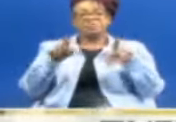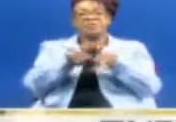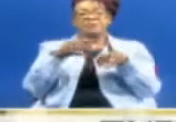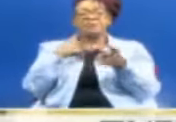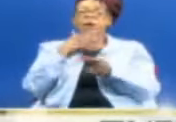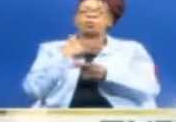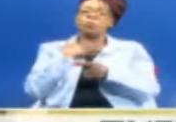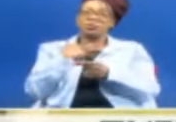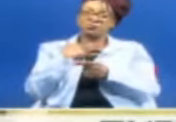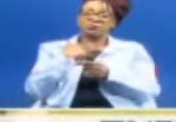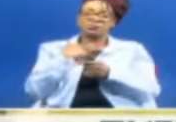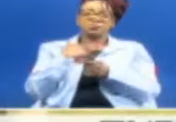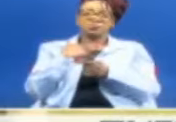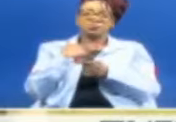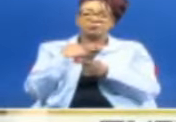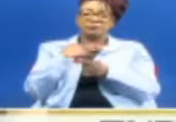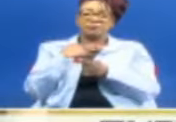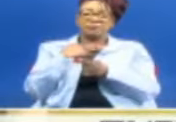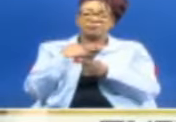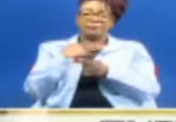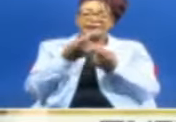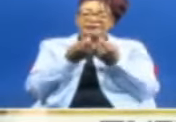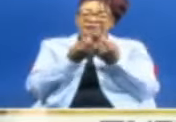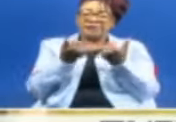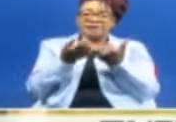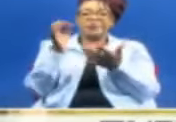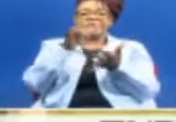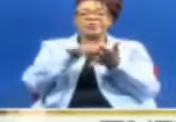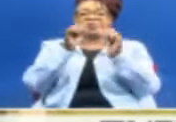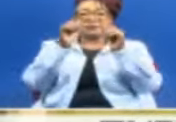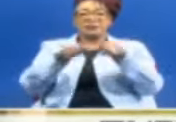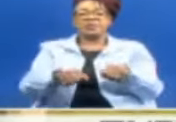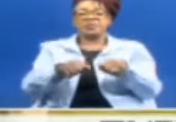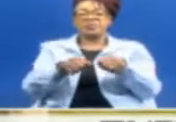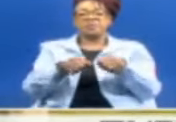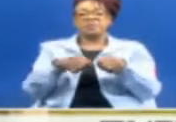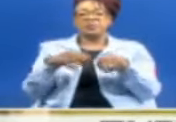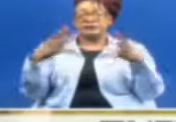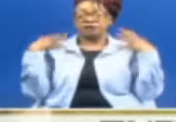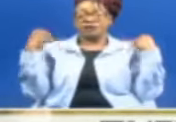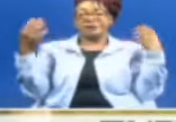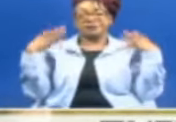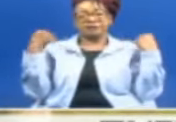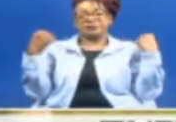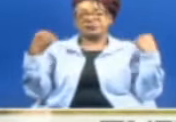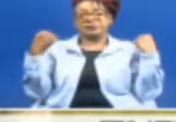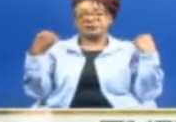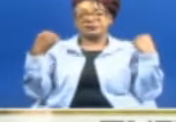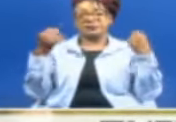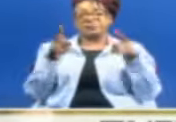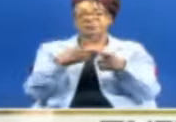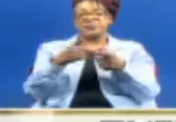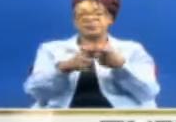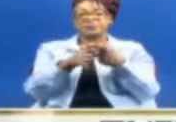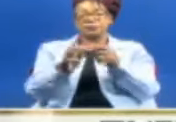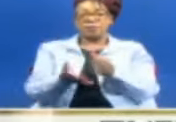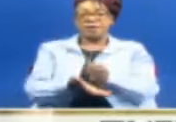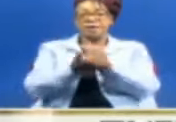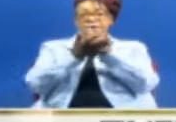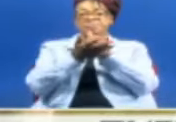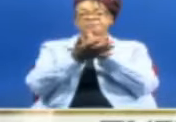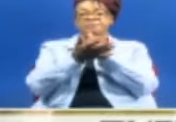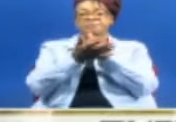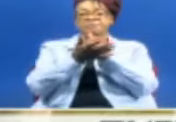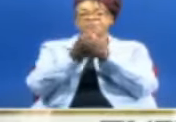natamani at least niweze kurudi huko training, labda ananisaidie na nguo, niweze